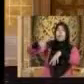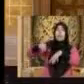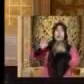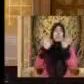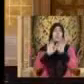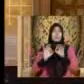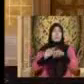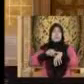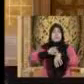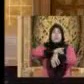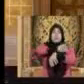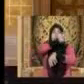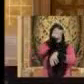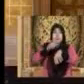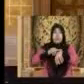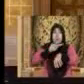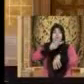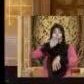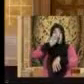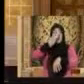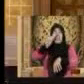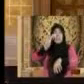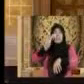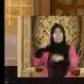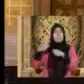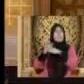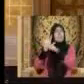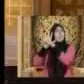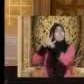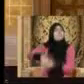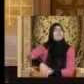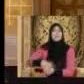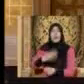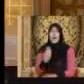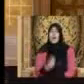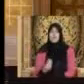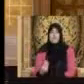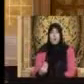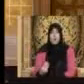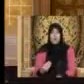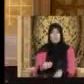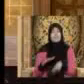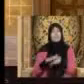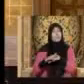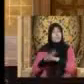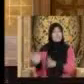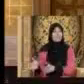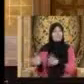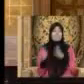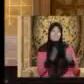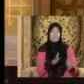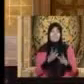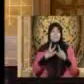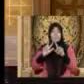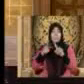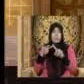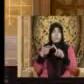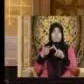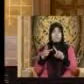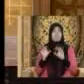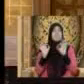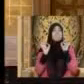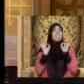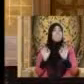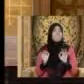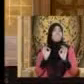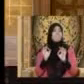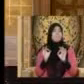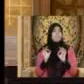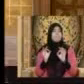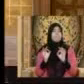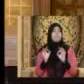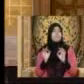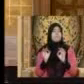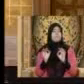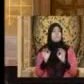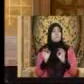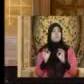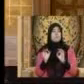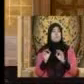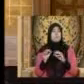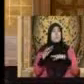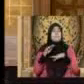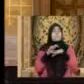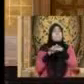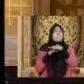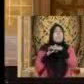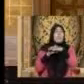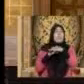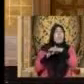الكمبيوتر؟ هذا ظلم للصغير، لا يجوز. الوقفة التالية تتعلق بصناعة الأراجيف،